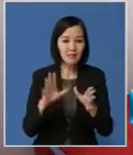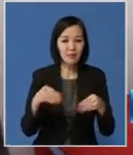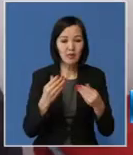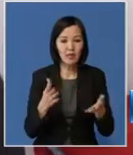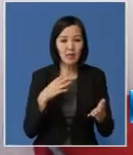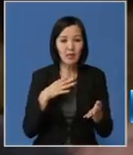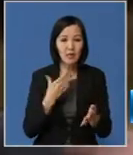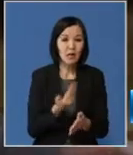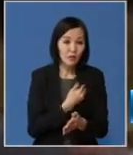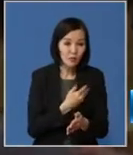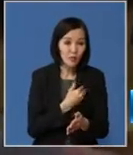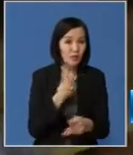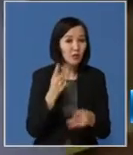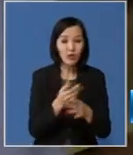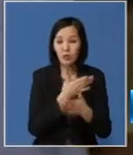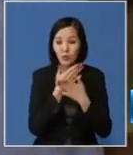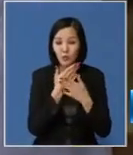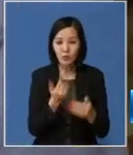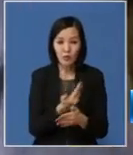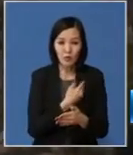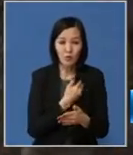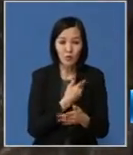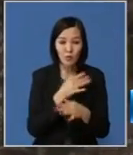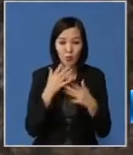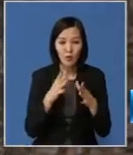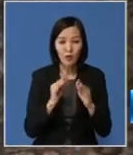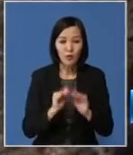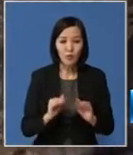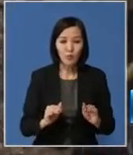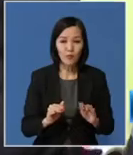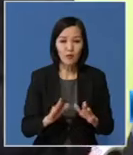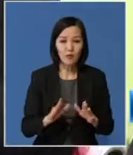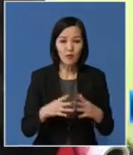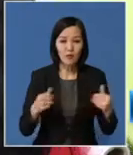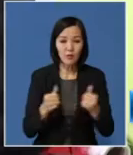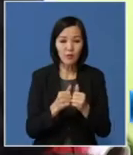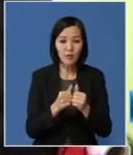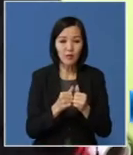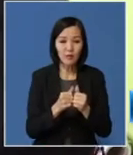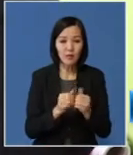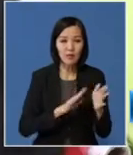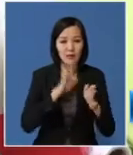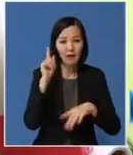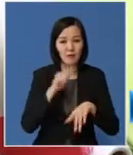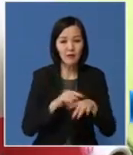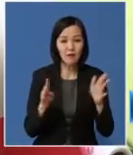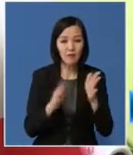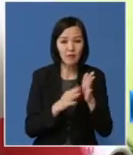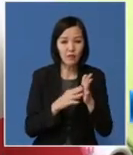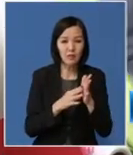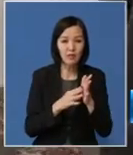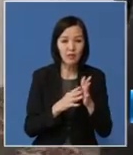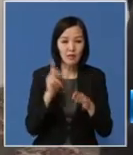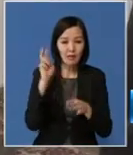десе де, оларға шектеу жоқ. Сондықтан әл-ауқаты төмен тұрғындар таңғы 9-дан бастап имандылық үйінен табылады.